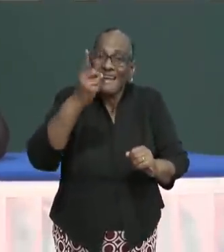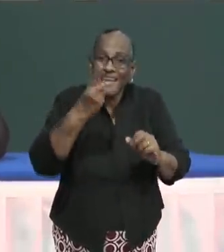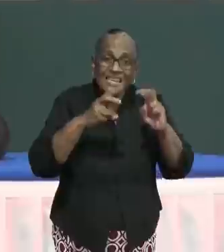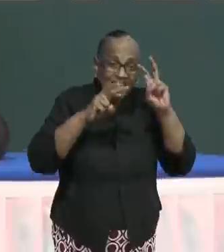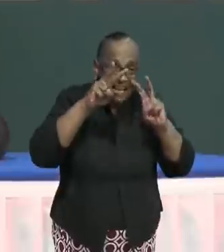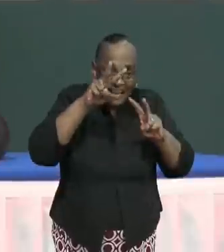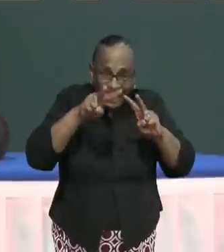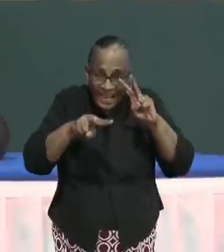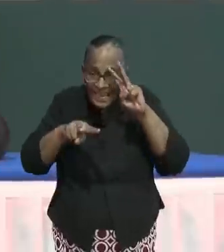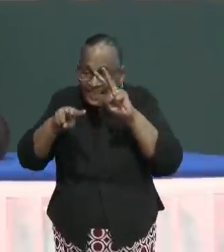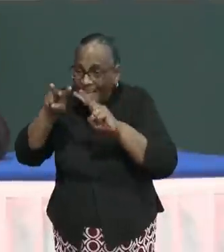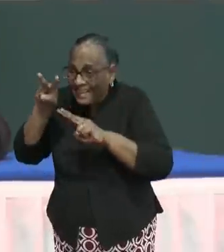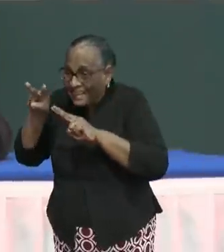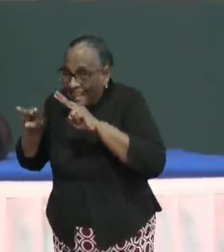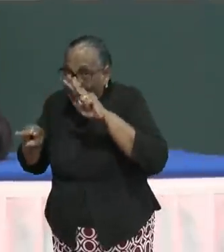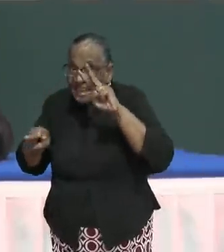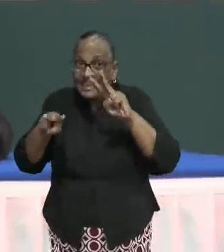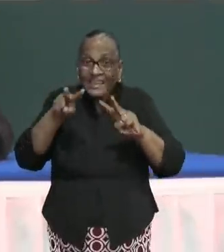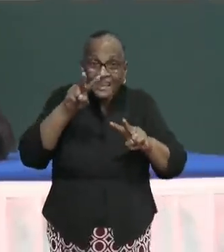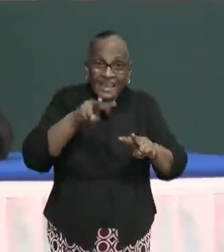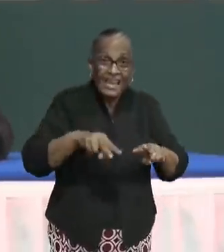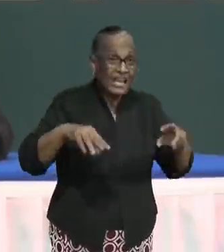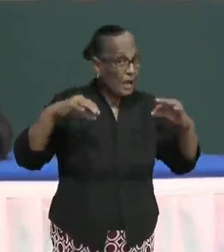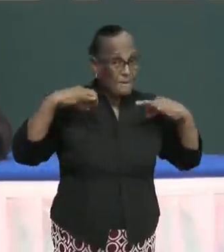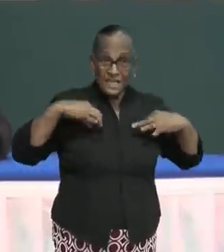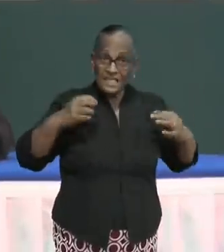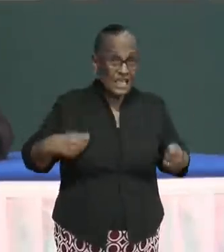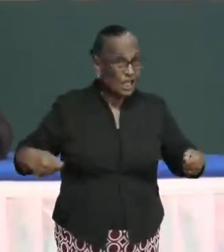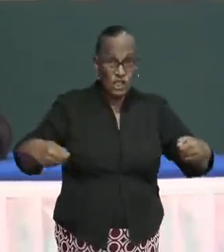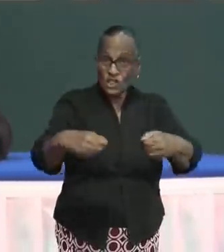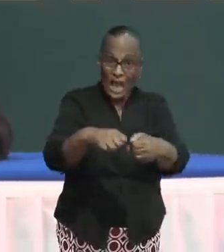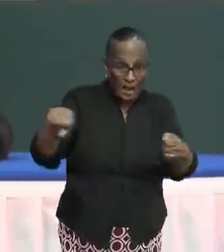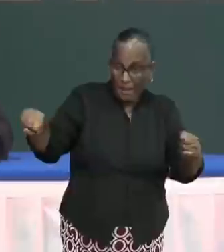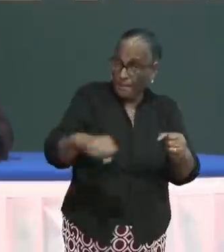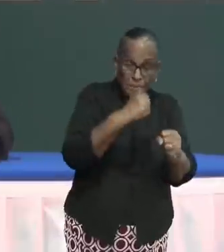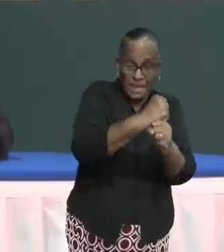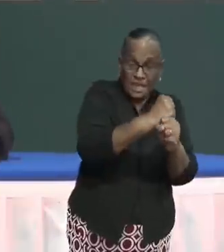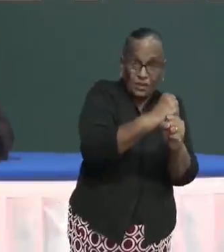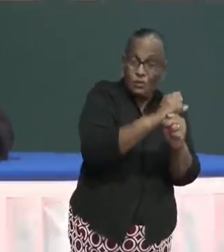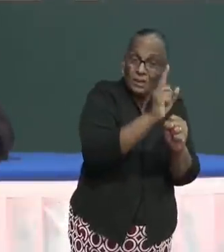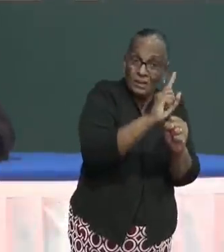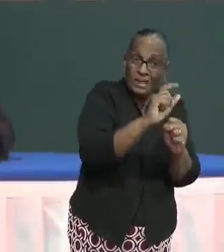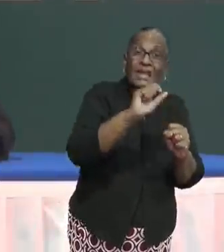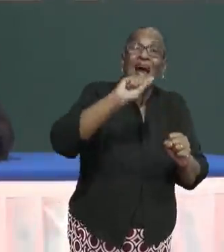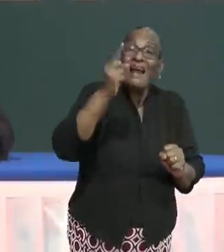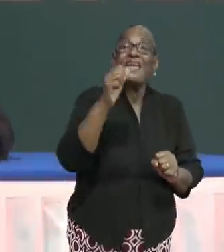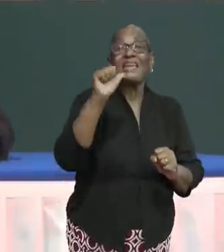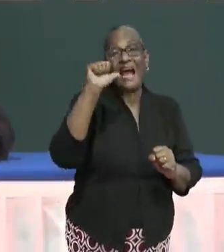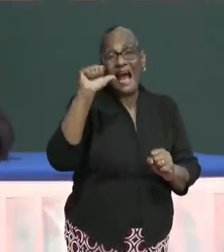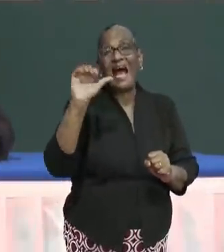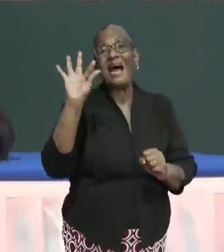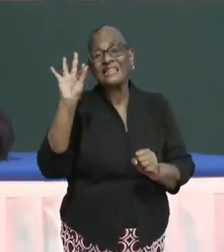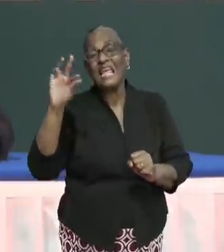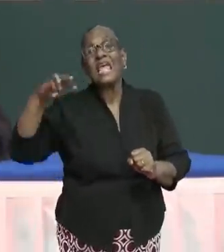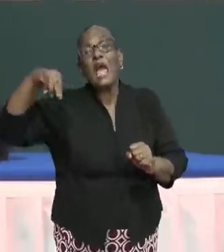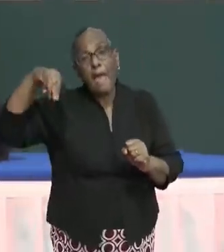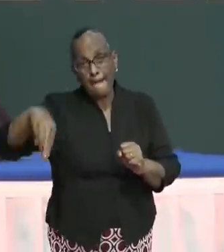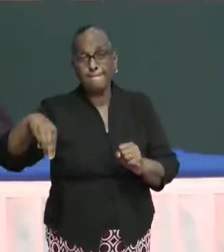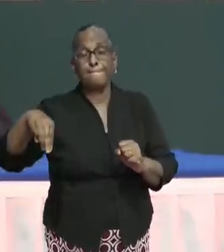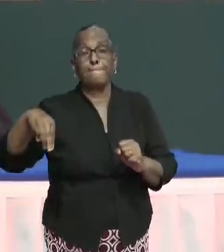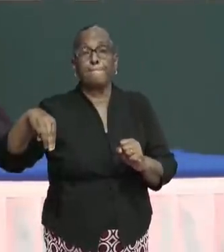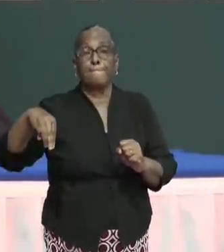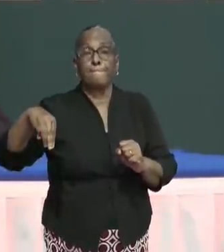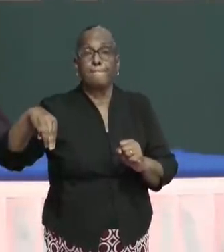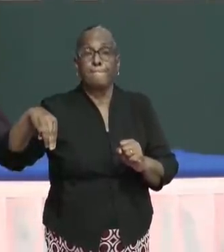ministerie van Sociale Zaken helemaal niet betrokken is. Dus registratie, screening, terug